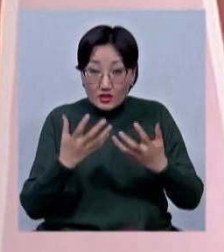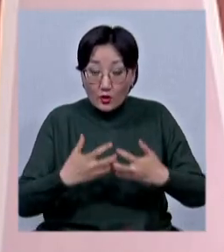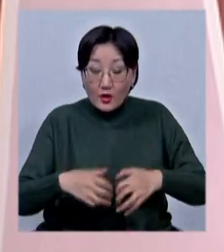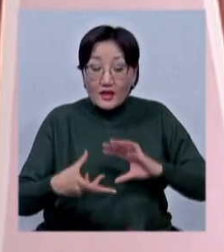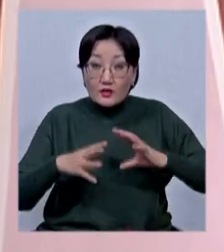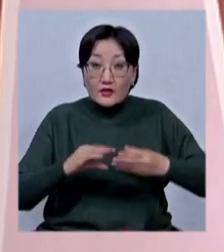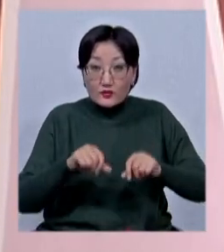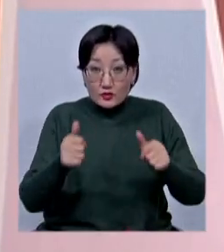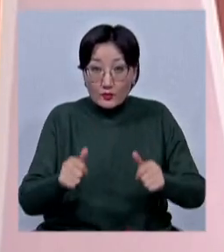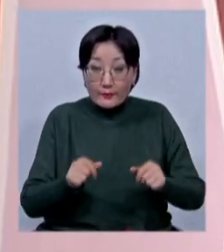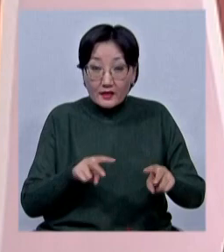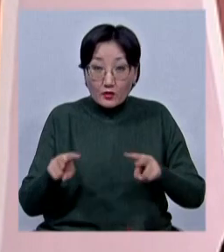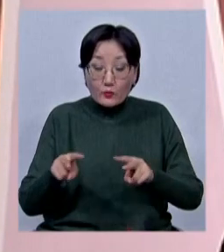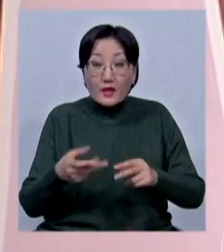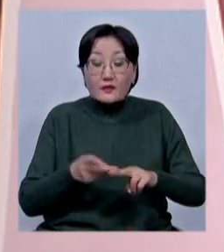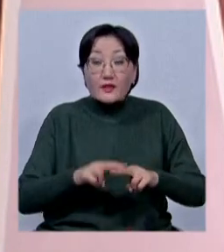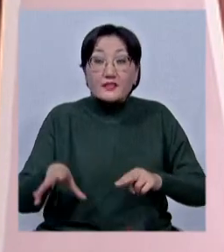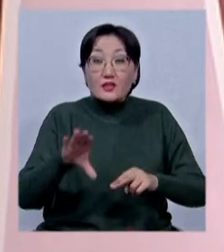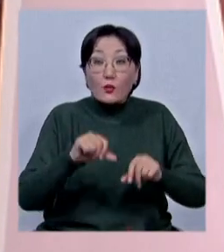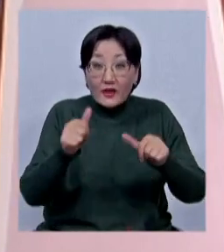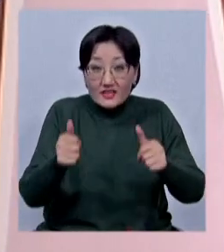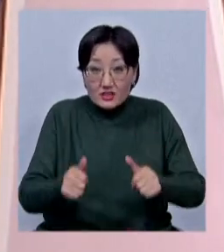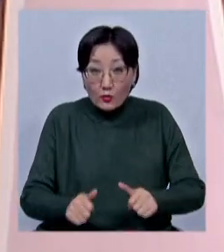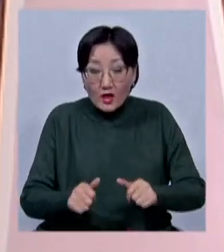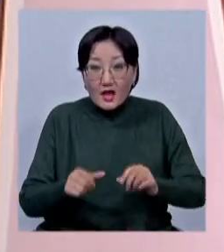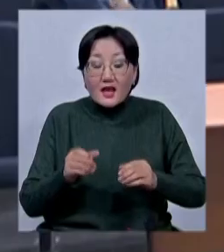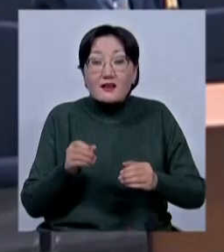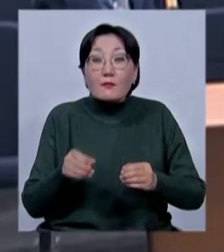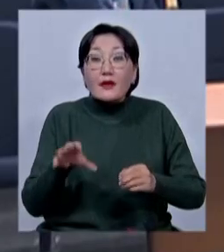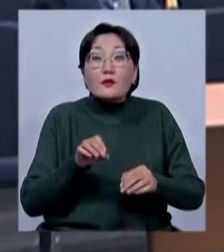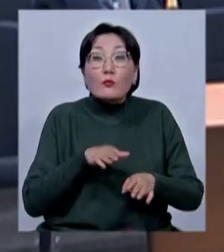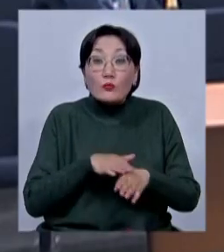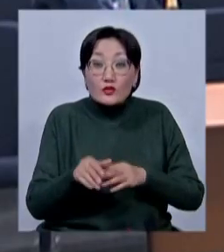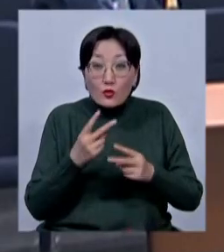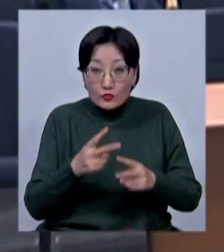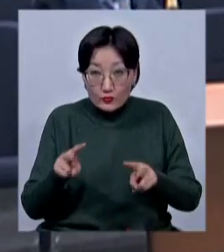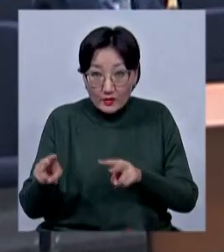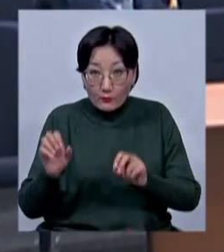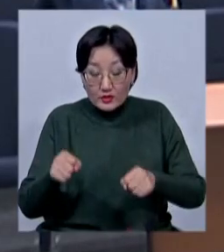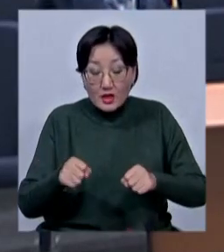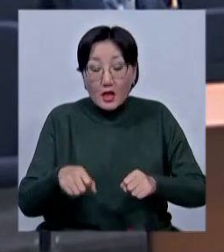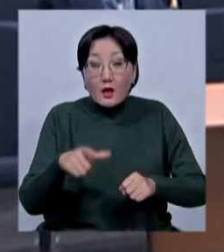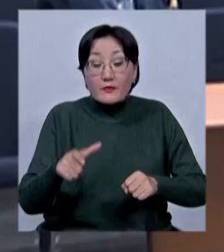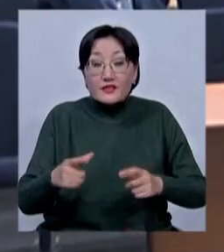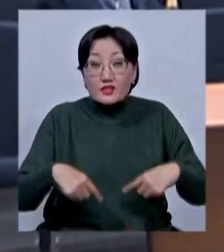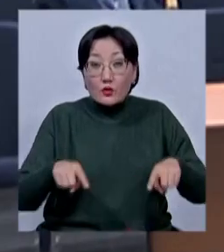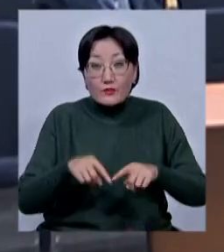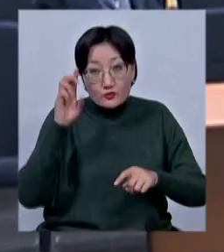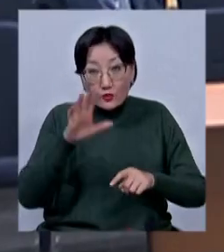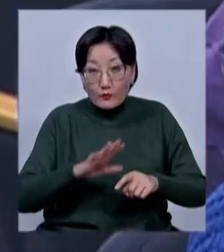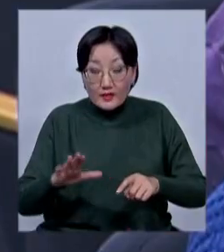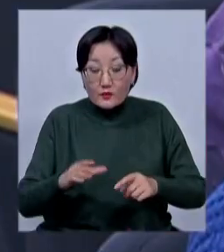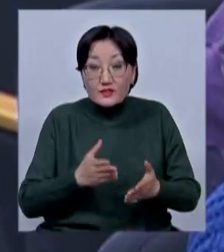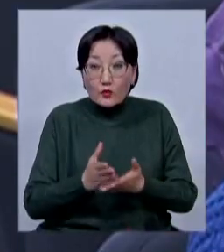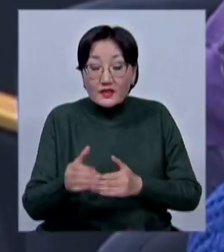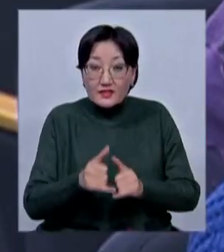нәтижелерді рәсімдеуді бақылай отырып, аталған барлық рәсімдерді анық көре алады. Жалпы Қазақстанның азаматтық альянсына үкіметтік емес